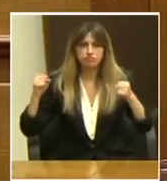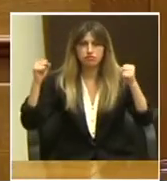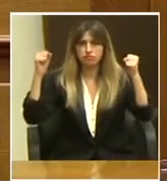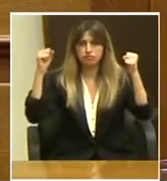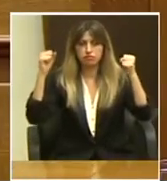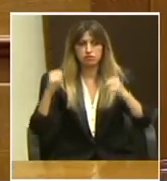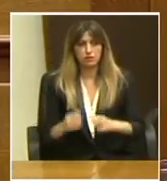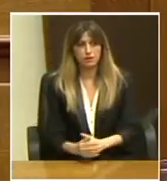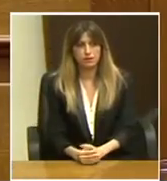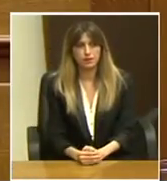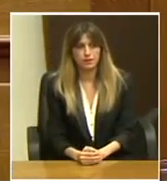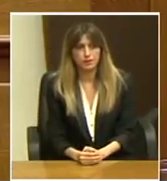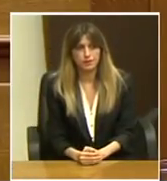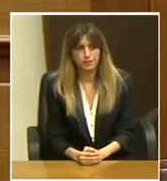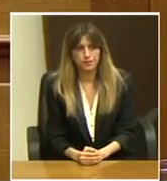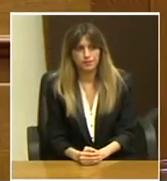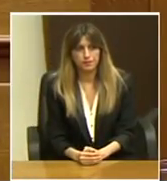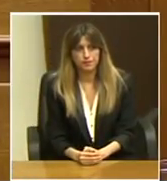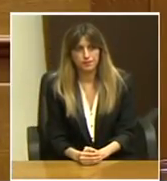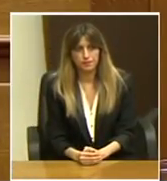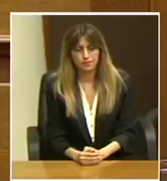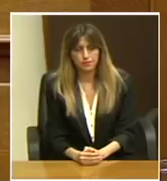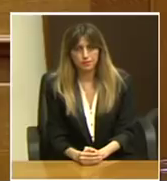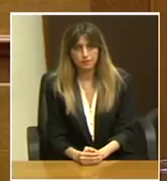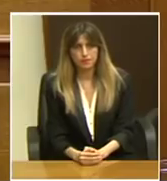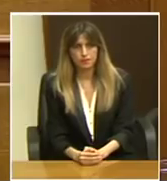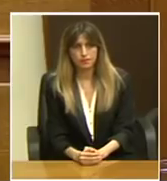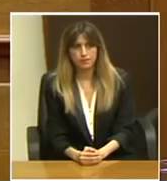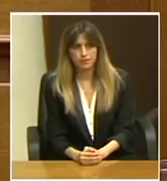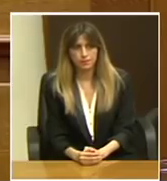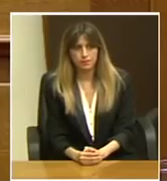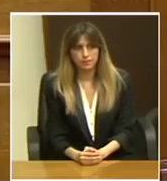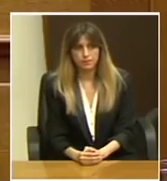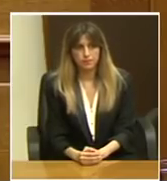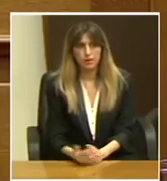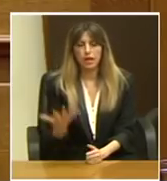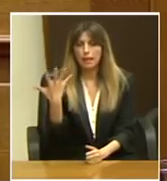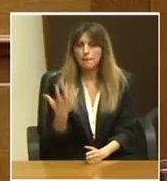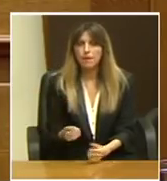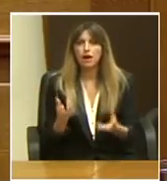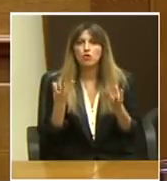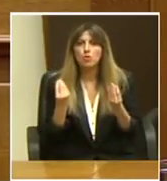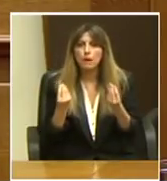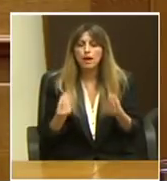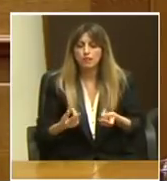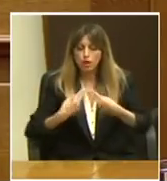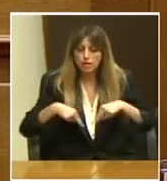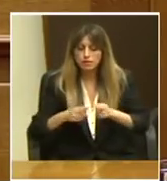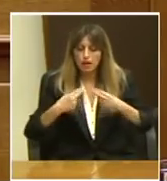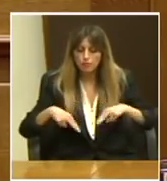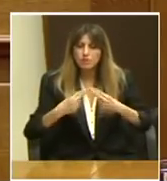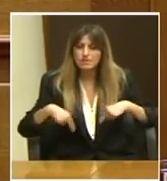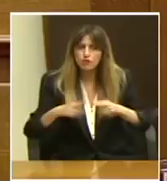αρχαϊκός. Υπάρχουν σειρά συνεδριάσεων της διαπραγματευτικής ομάδας των δύο κρατών με τον